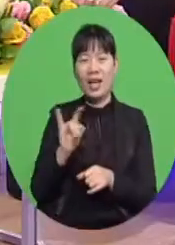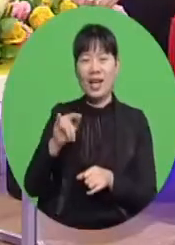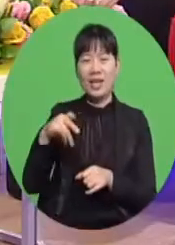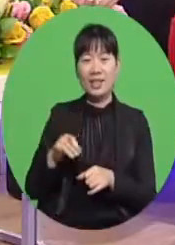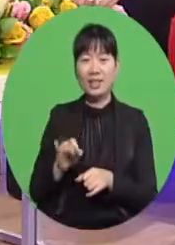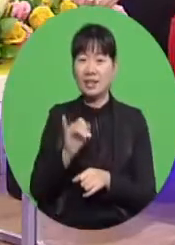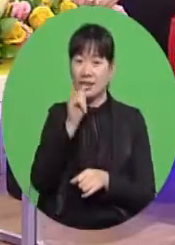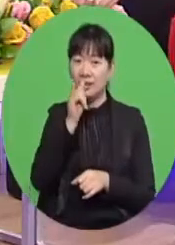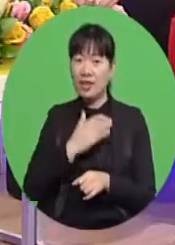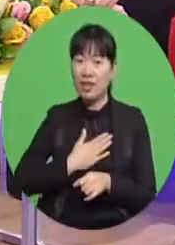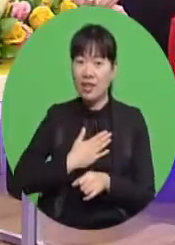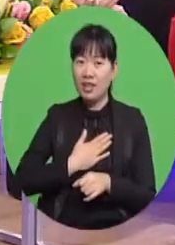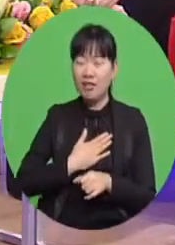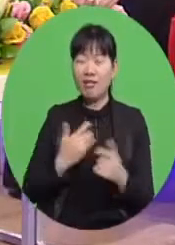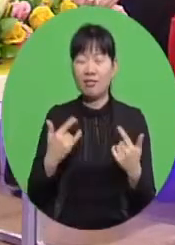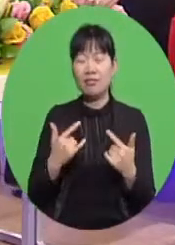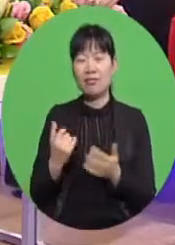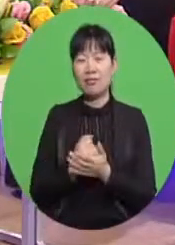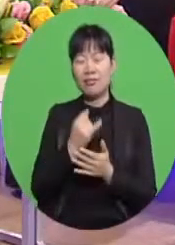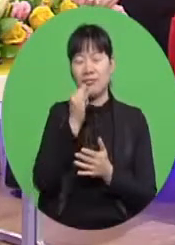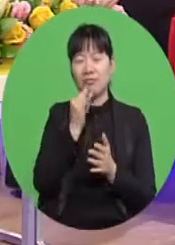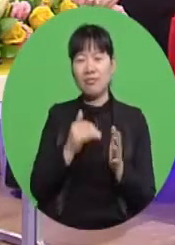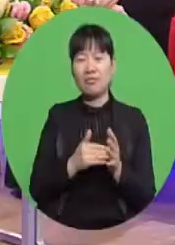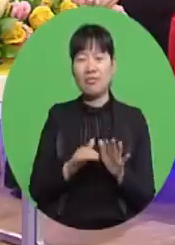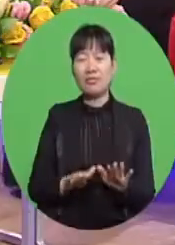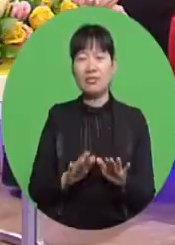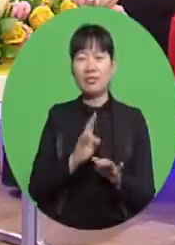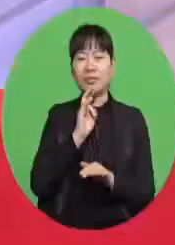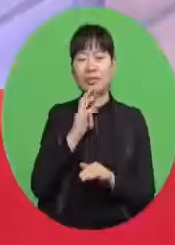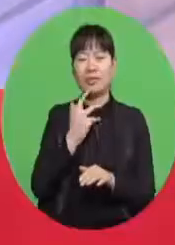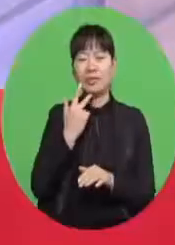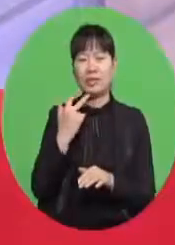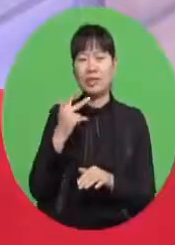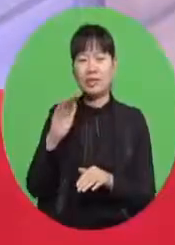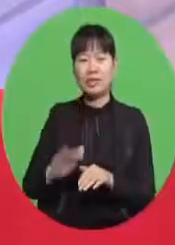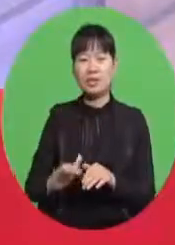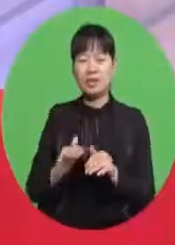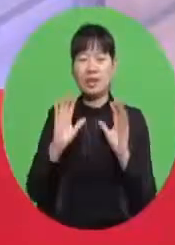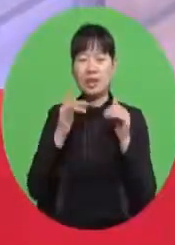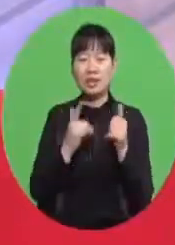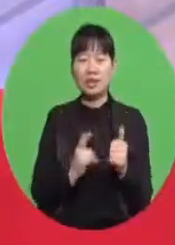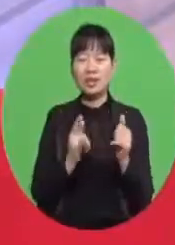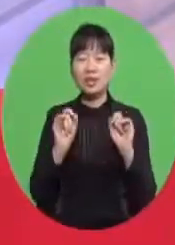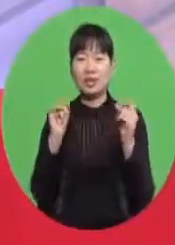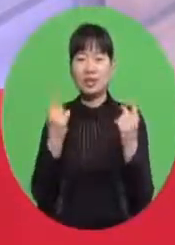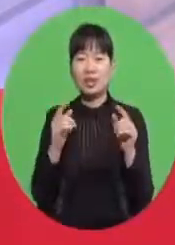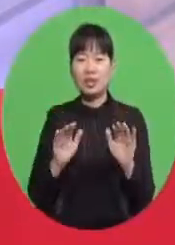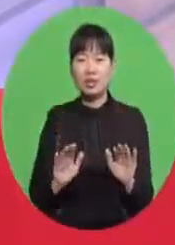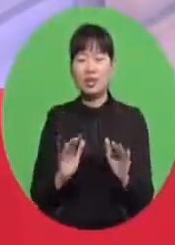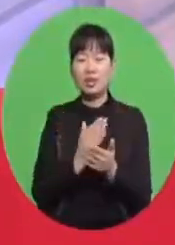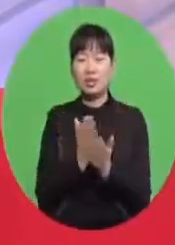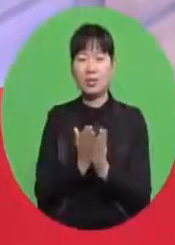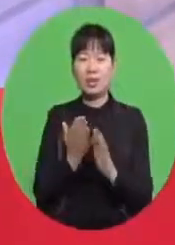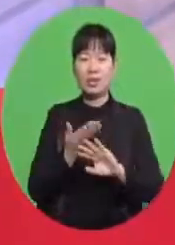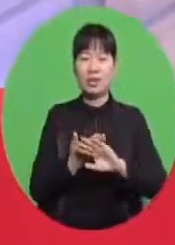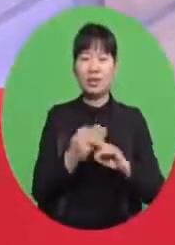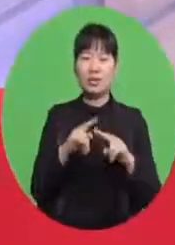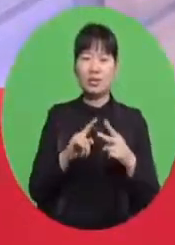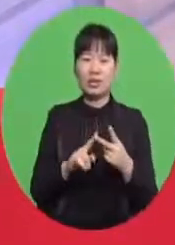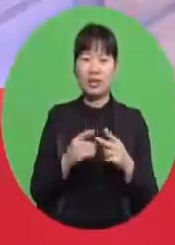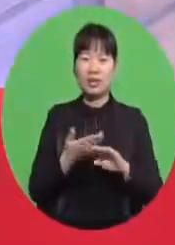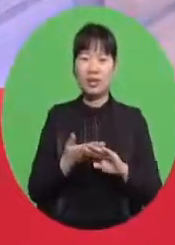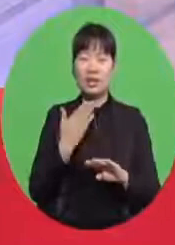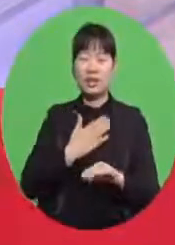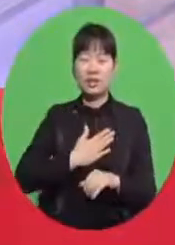다 이해하잖아요. 항상 갖고 살죠. 그렇죠. 만 7세 이하의 아이들에는 아이들에게는 동시에 종류가 다른 두 가지